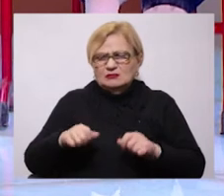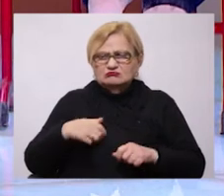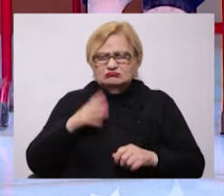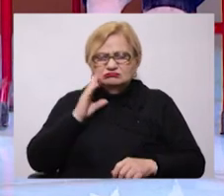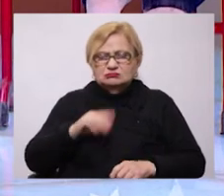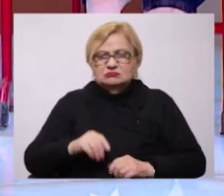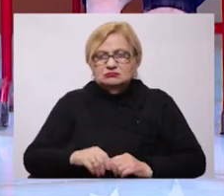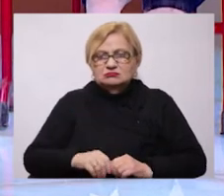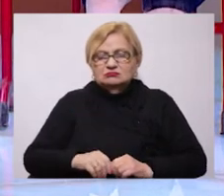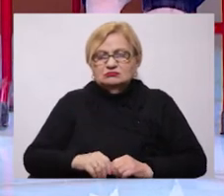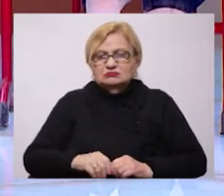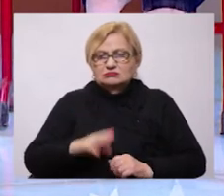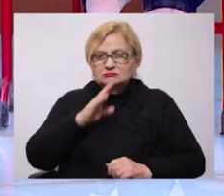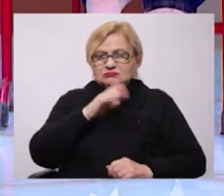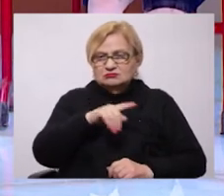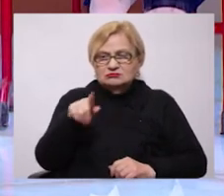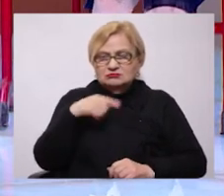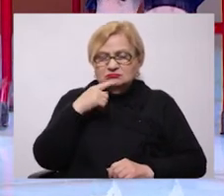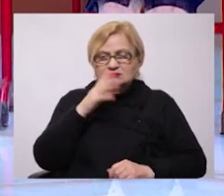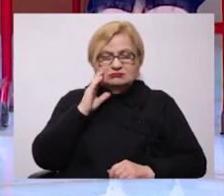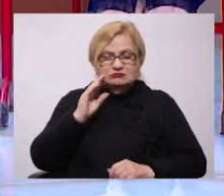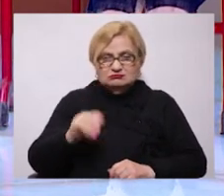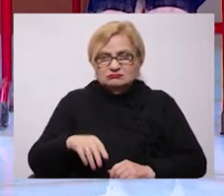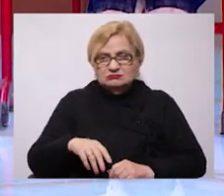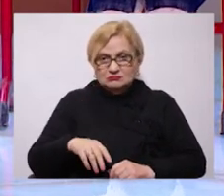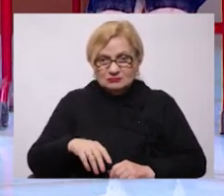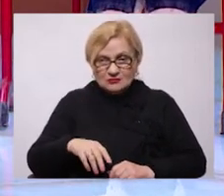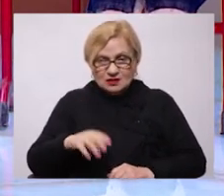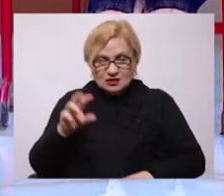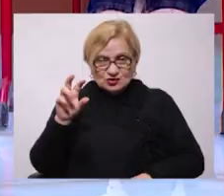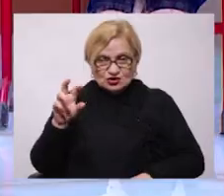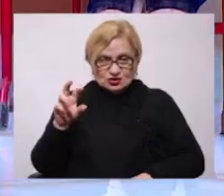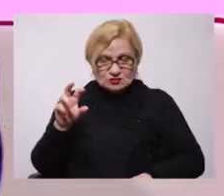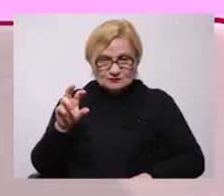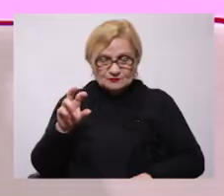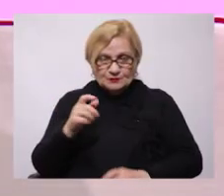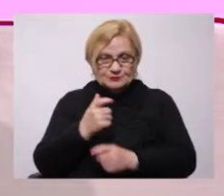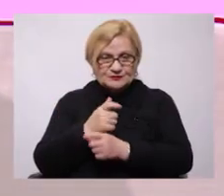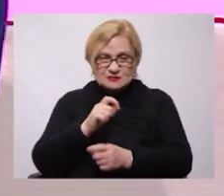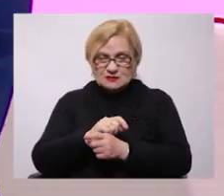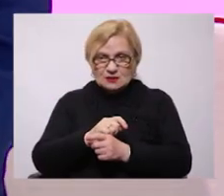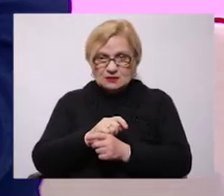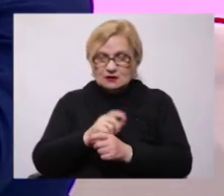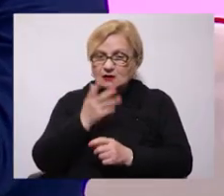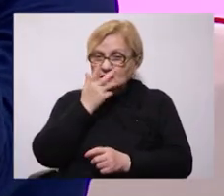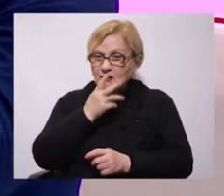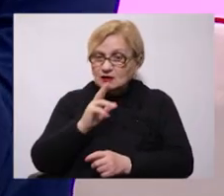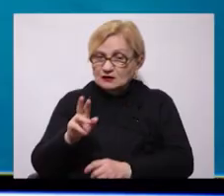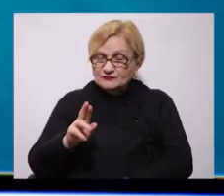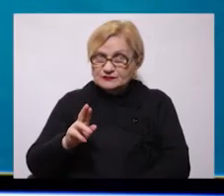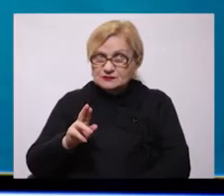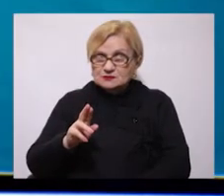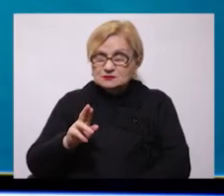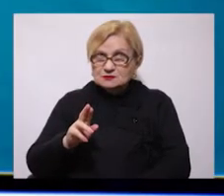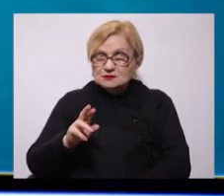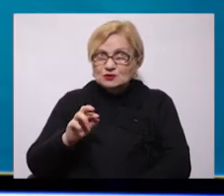დადე. გამომივა მე. ახლა ნახოთ ჯ გარწმუნებული ვარ, რომელიც ძალიან გავს ჭს. ჭს გავს. გეთანხმები,